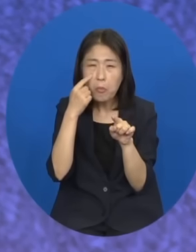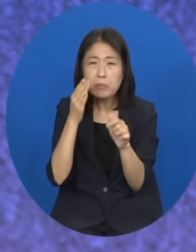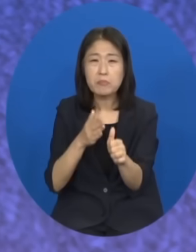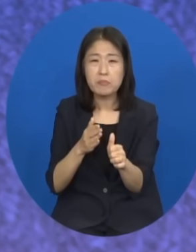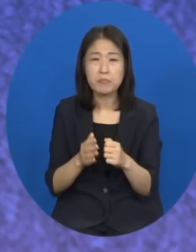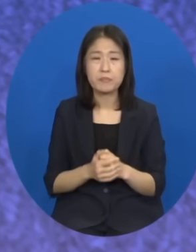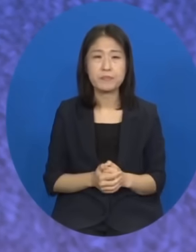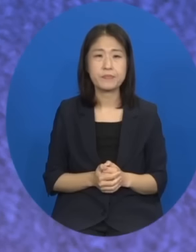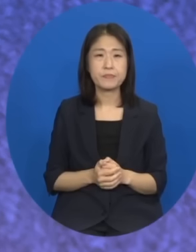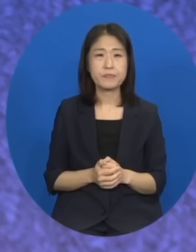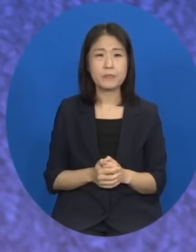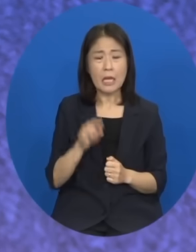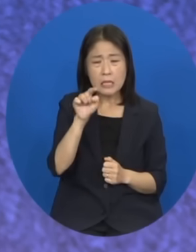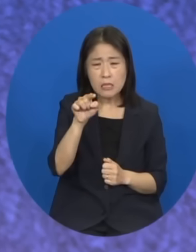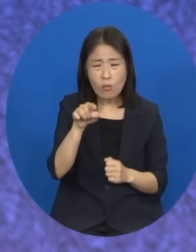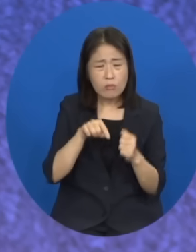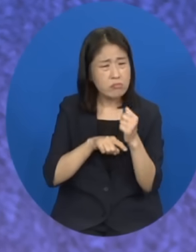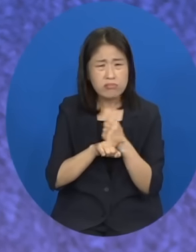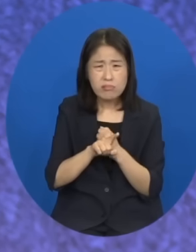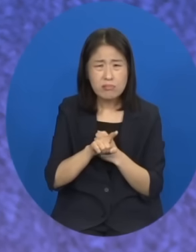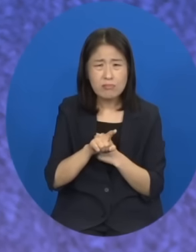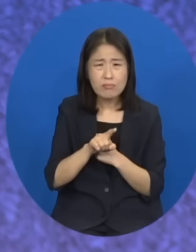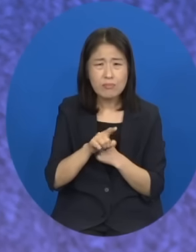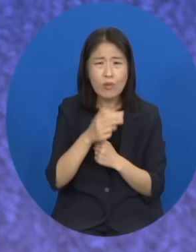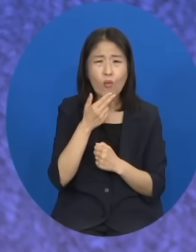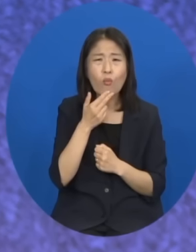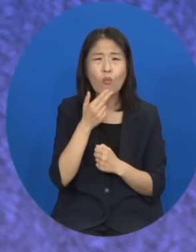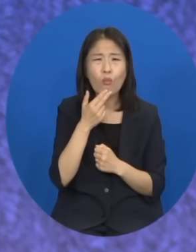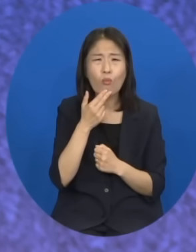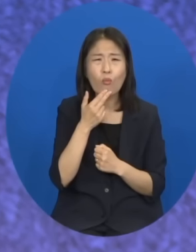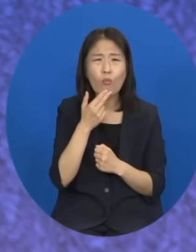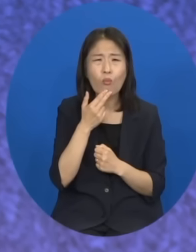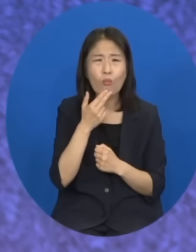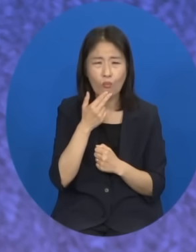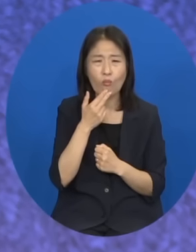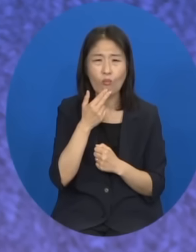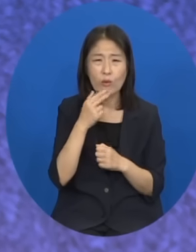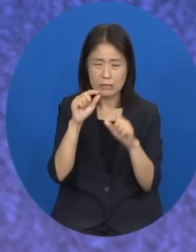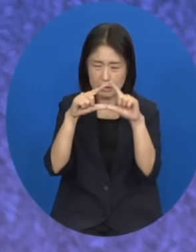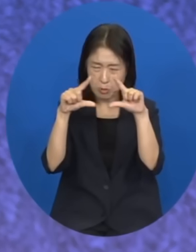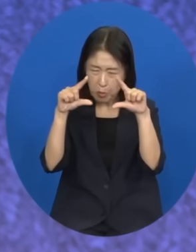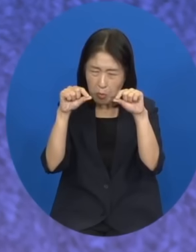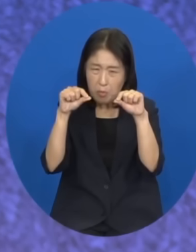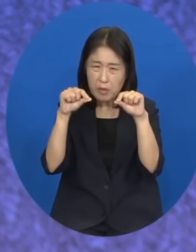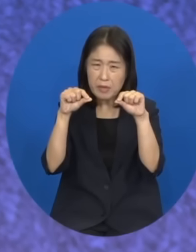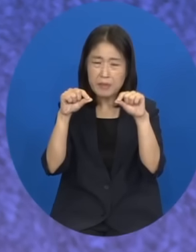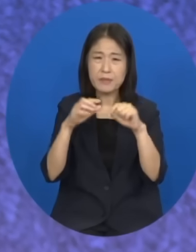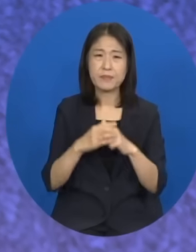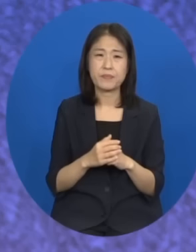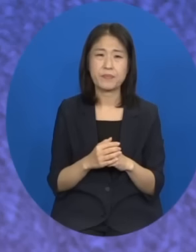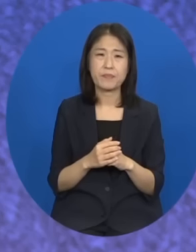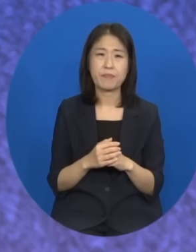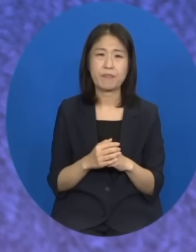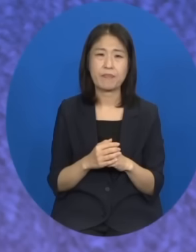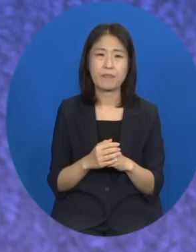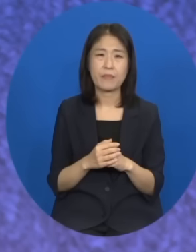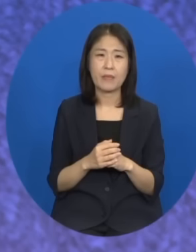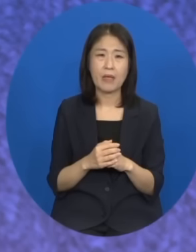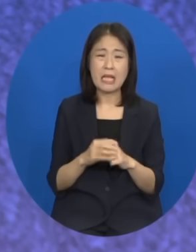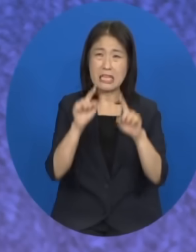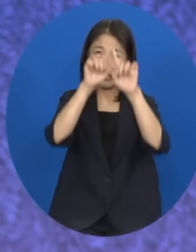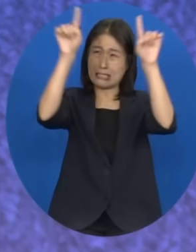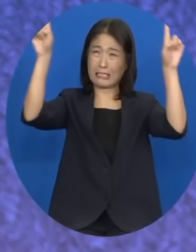그러면 아무런 의미를 찾을 수 없는 것 같은 그런 모양일 겁니다. 그죠? 아무리